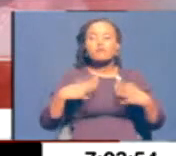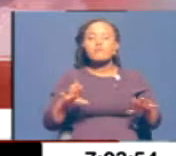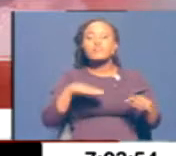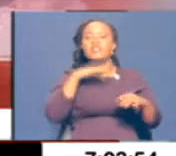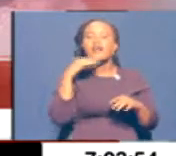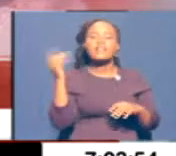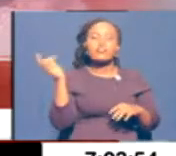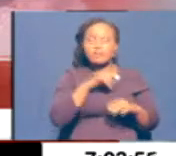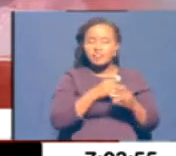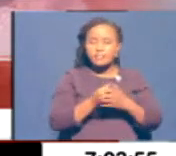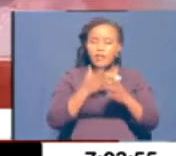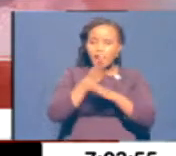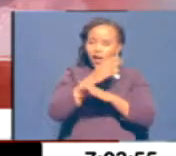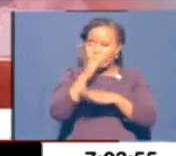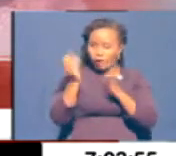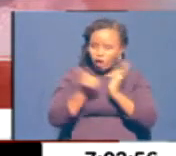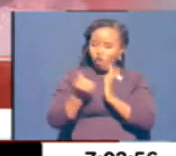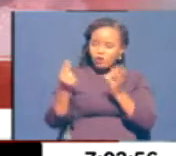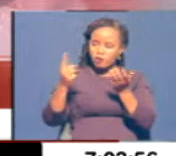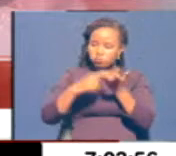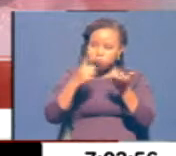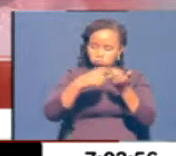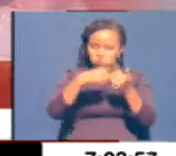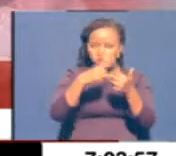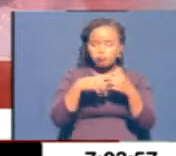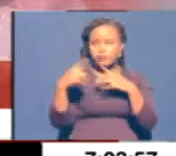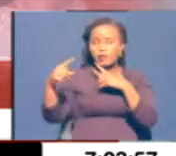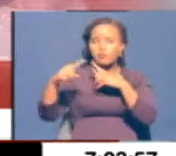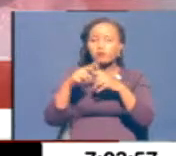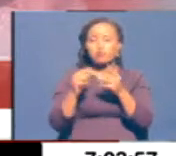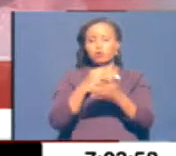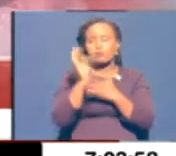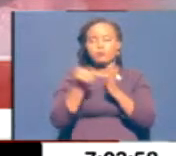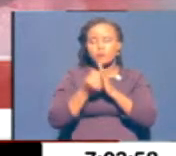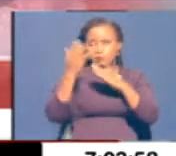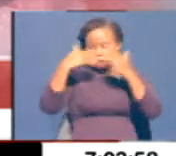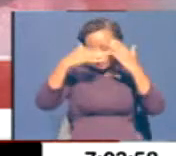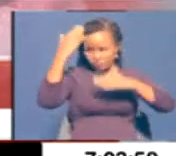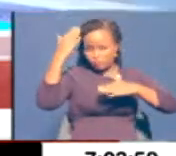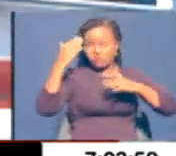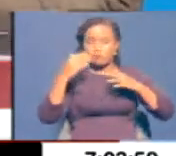takwimu za chuo kikuu cha Johns Hopkins.